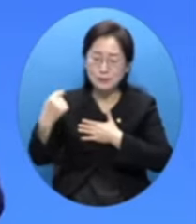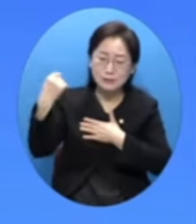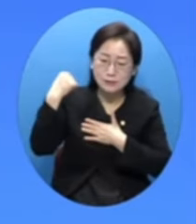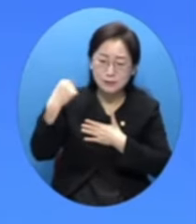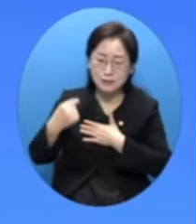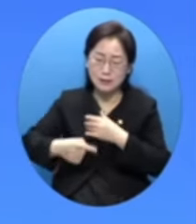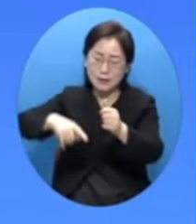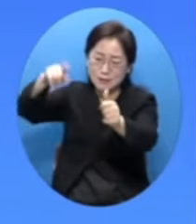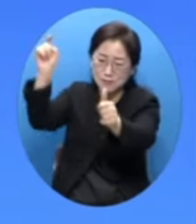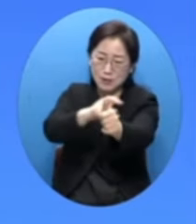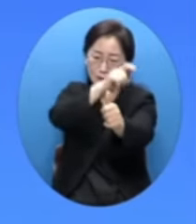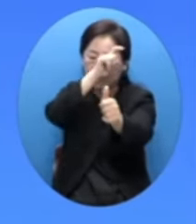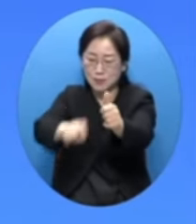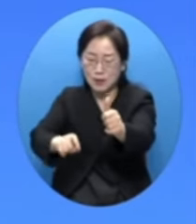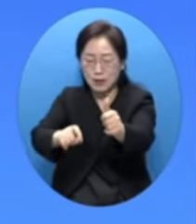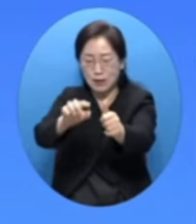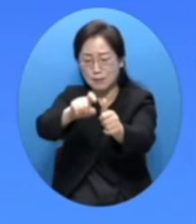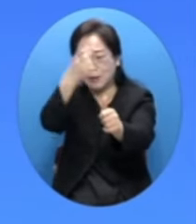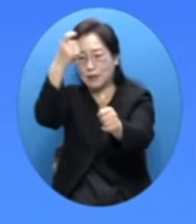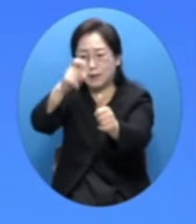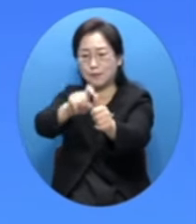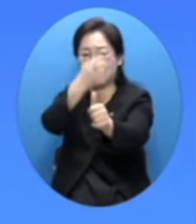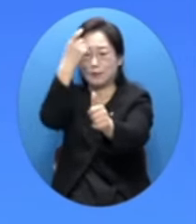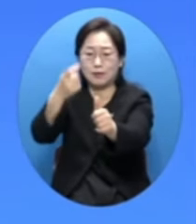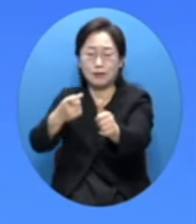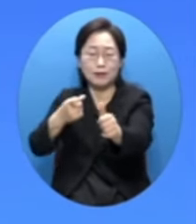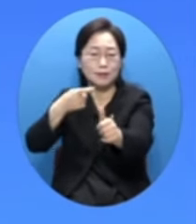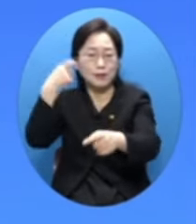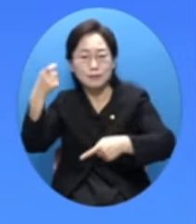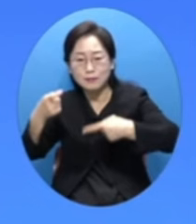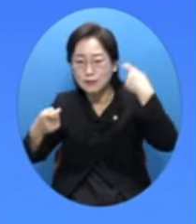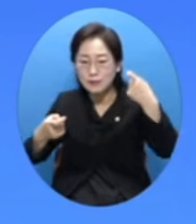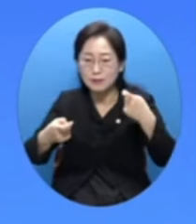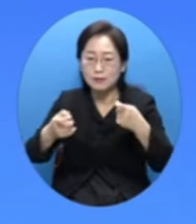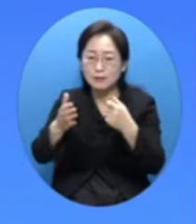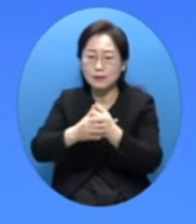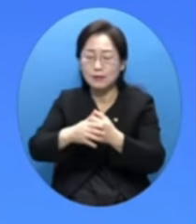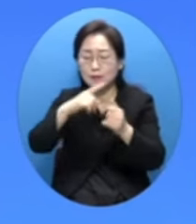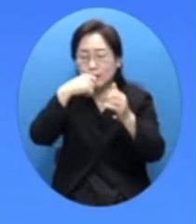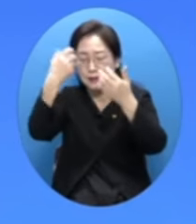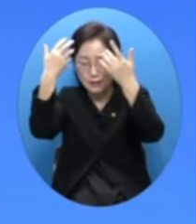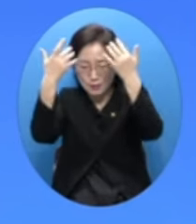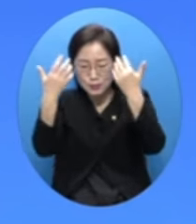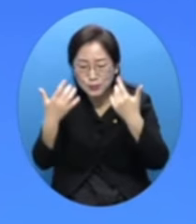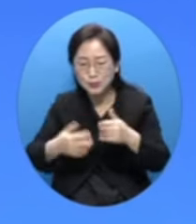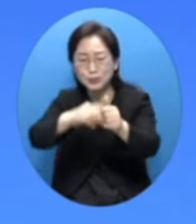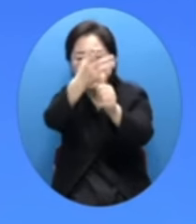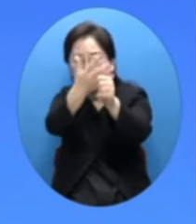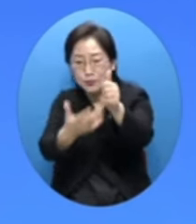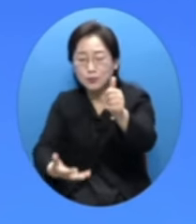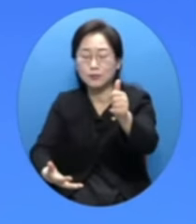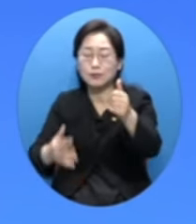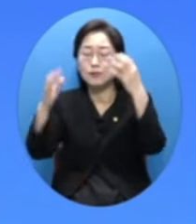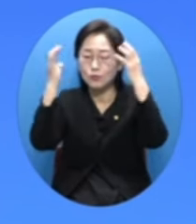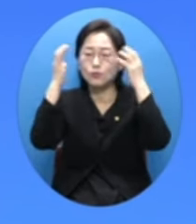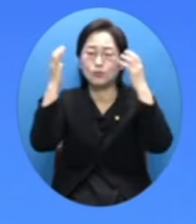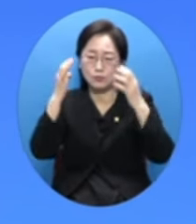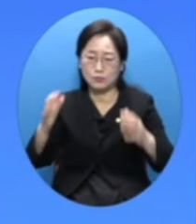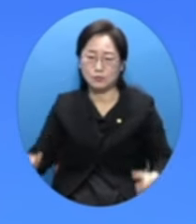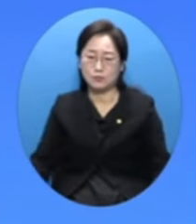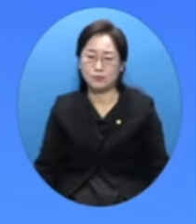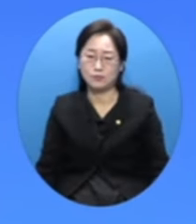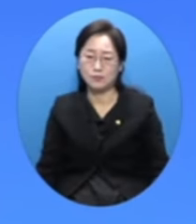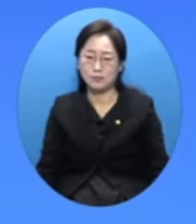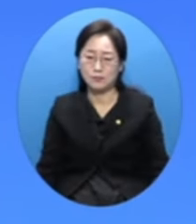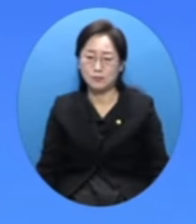맞아서 등이 갈라지고 살점이 파이고 피가 뚝뚝 흐르는 그런 고통을 주님 당하신